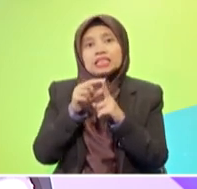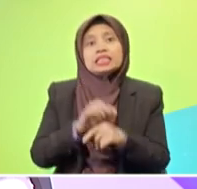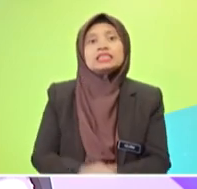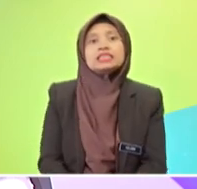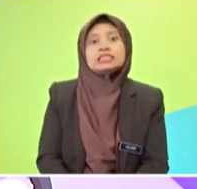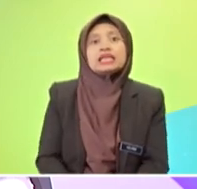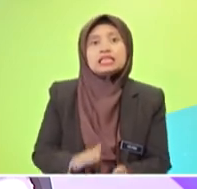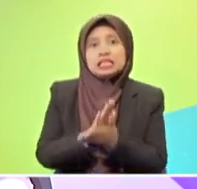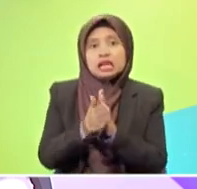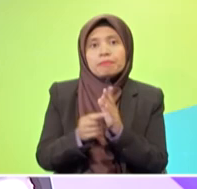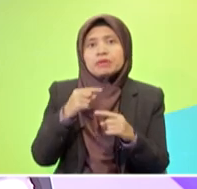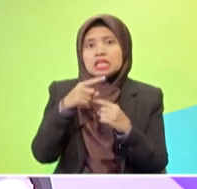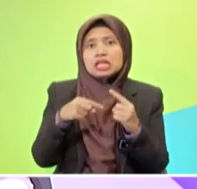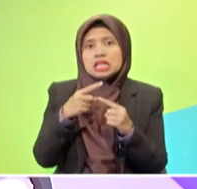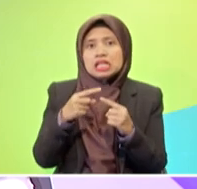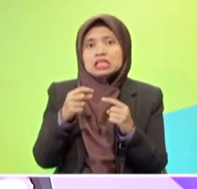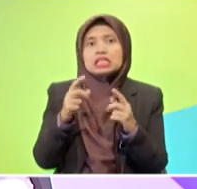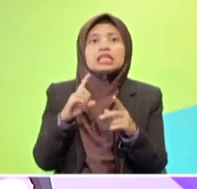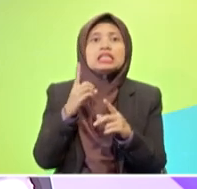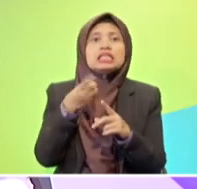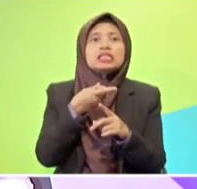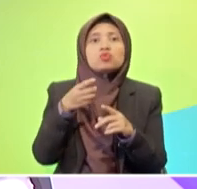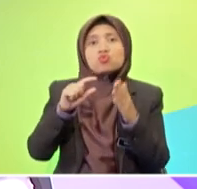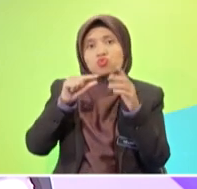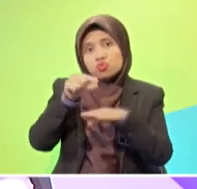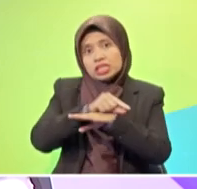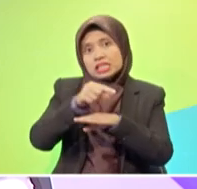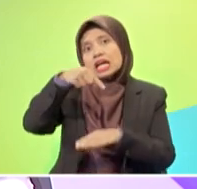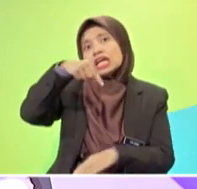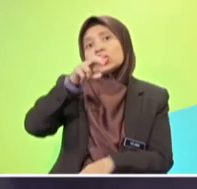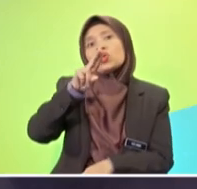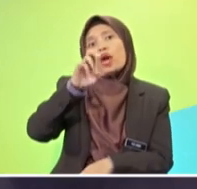soal tadi raka-rahkan pun boleh membantu kesukaran tuh dengan cepat